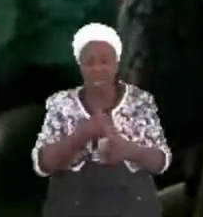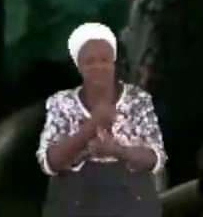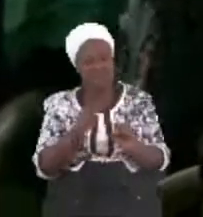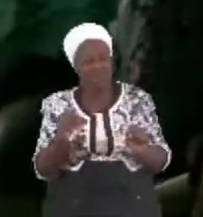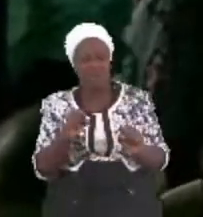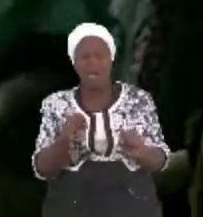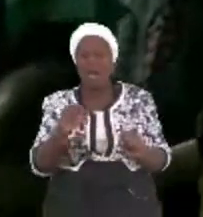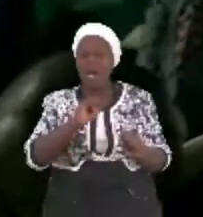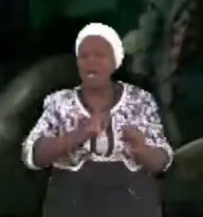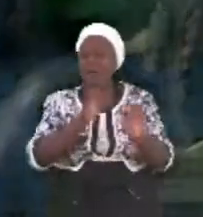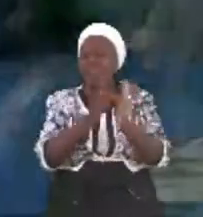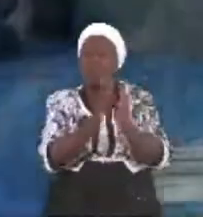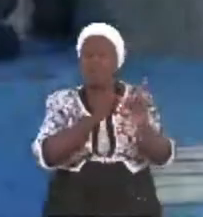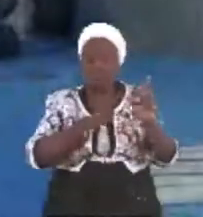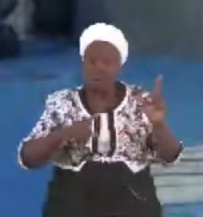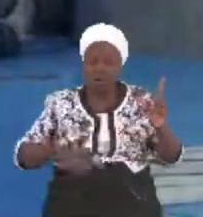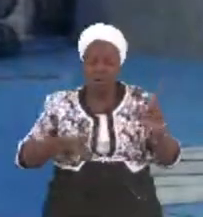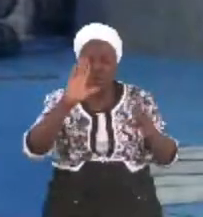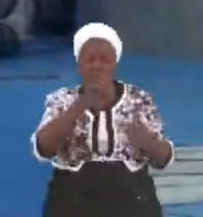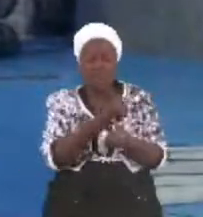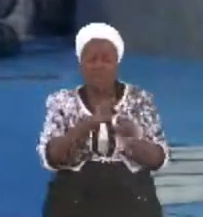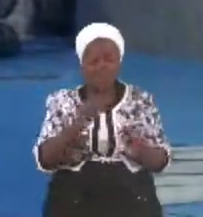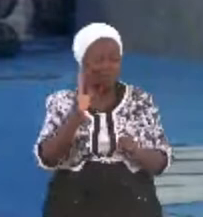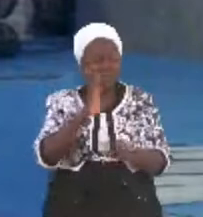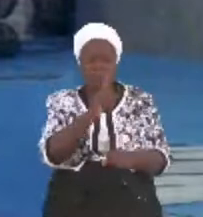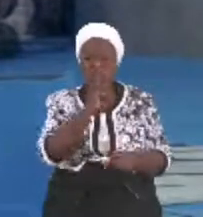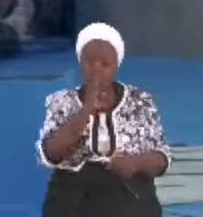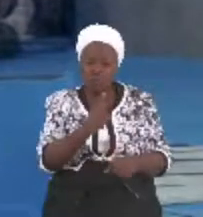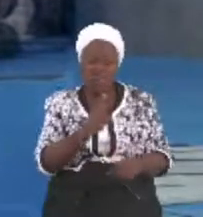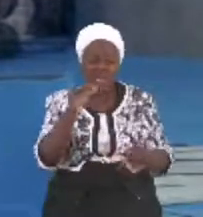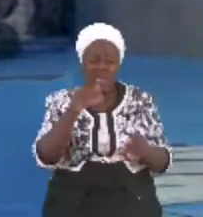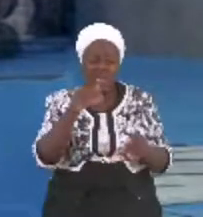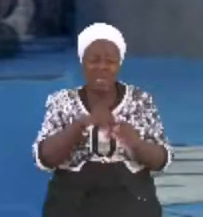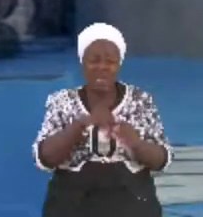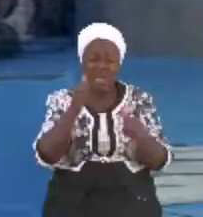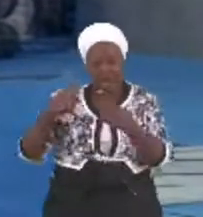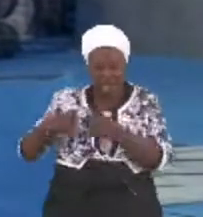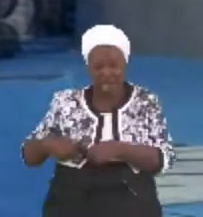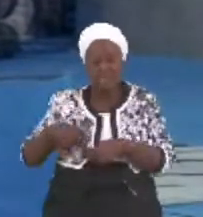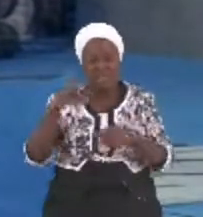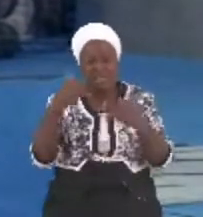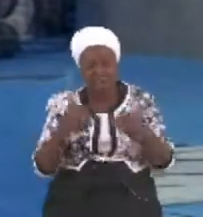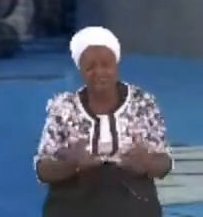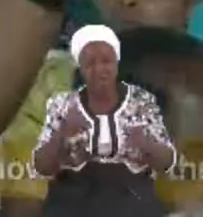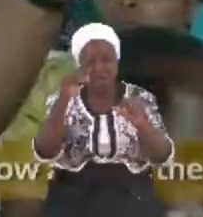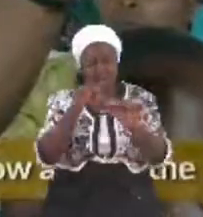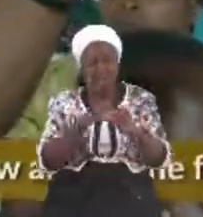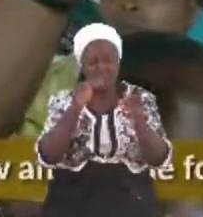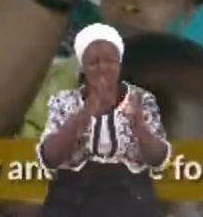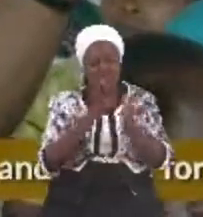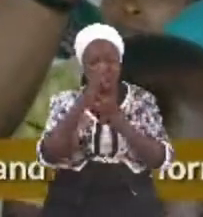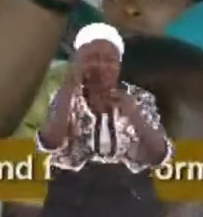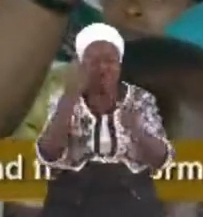salut. Je prie, Seigneur, que ton salut soit réel dans chaque cœur, maintenant même, au nom